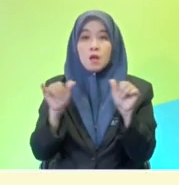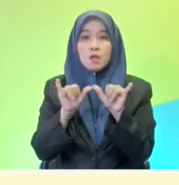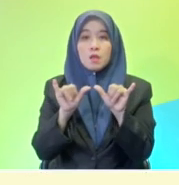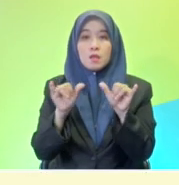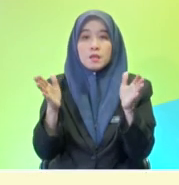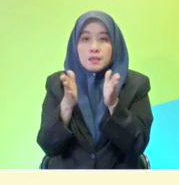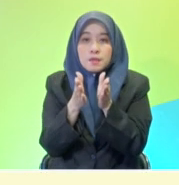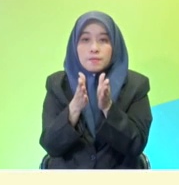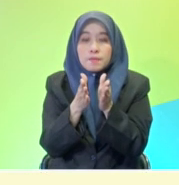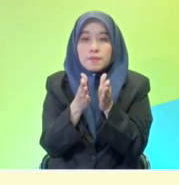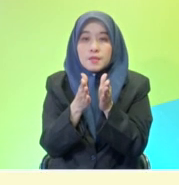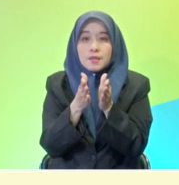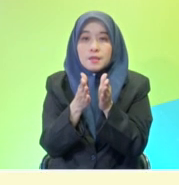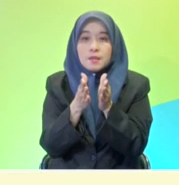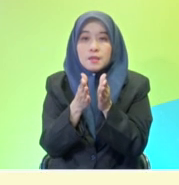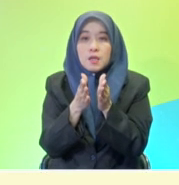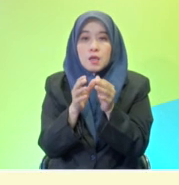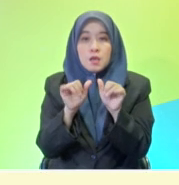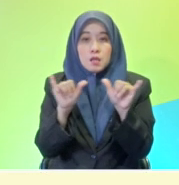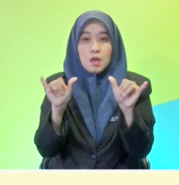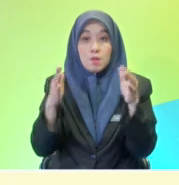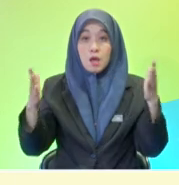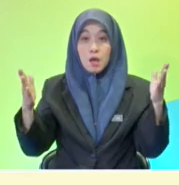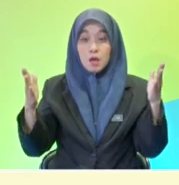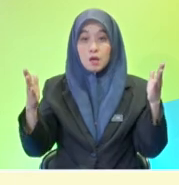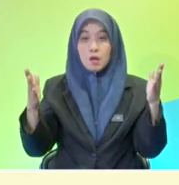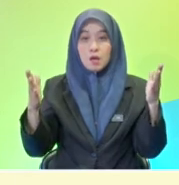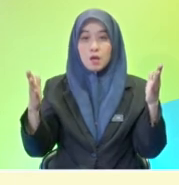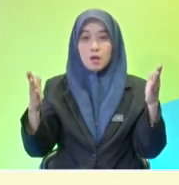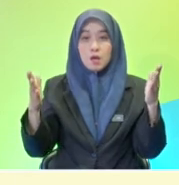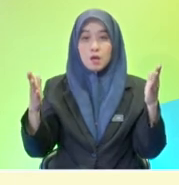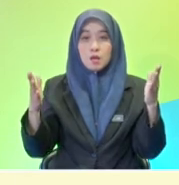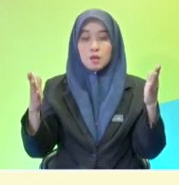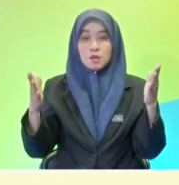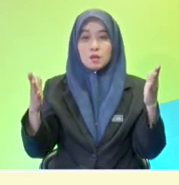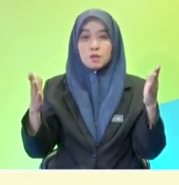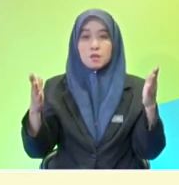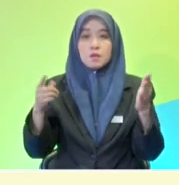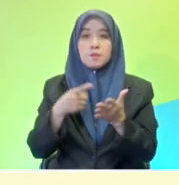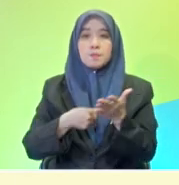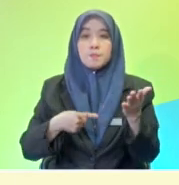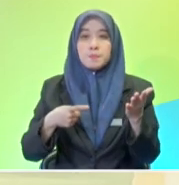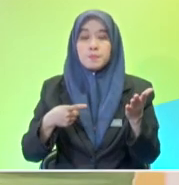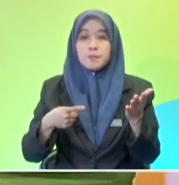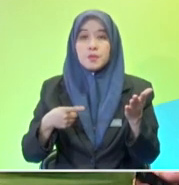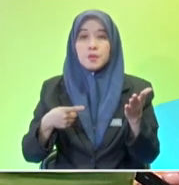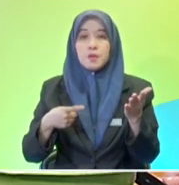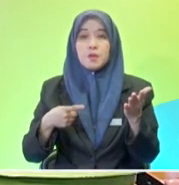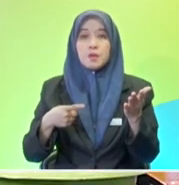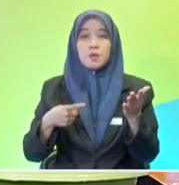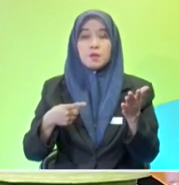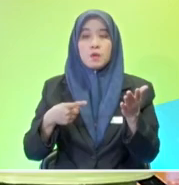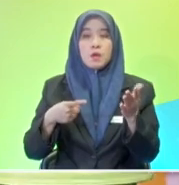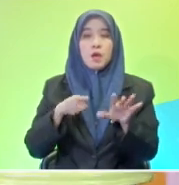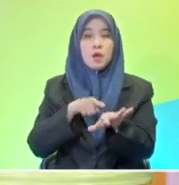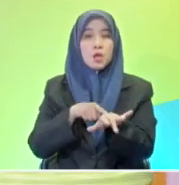kecil jadi kalau saiz besar dulu abang Kris ni kecil okey boleh saiz besariz besar ni ini kita Panggil daun